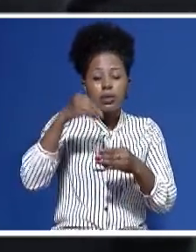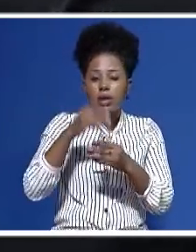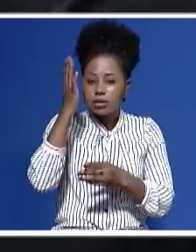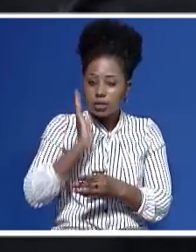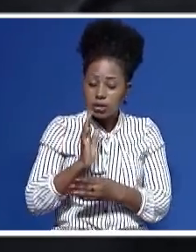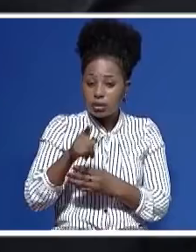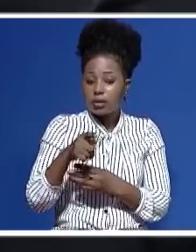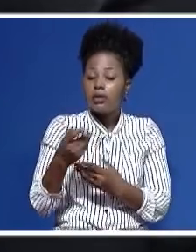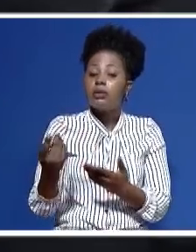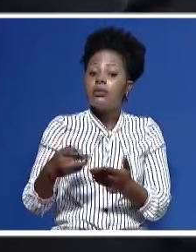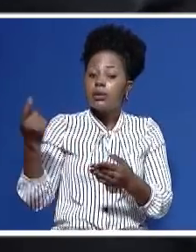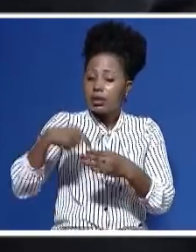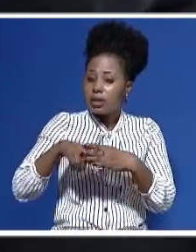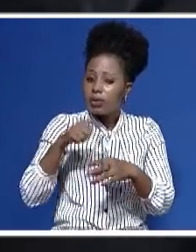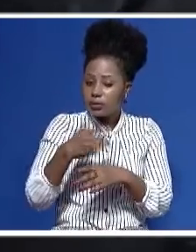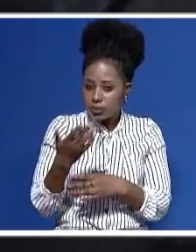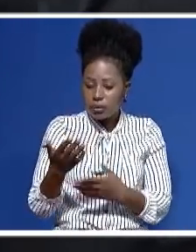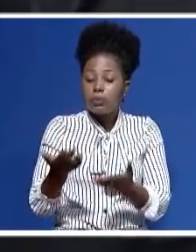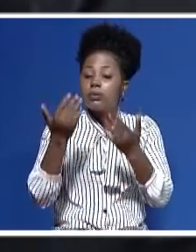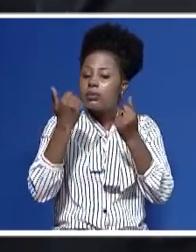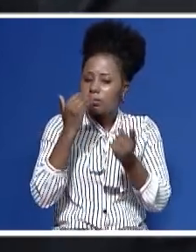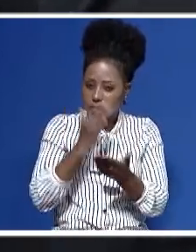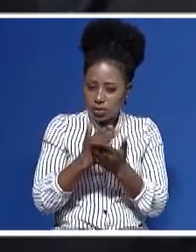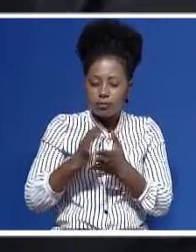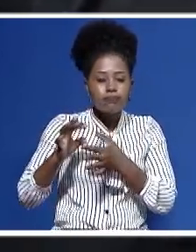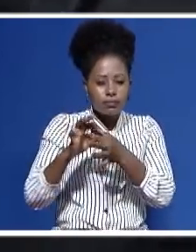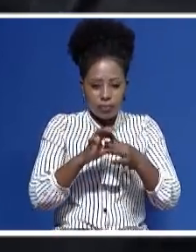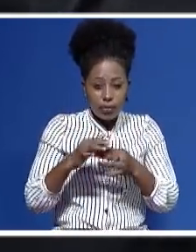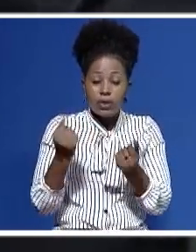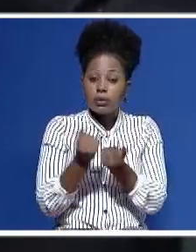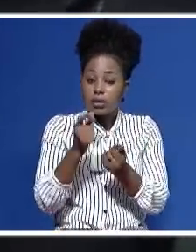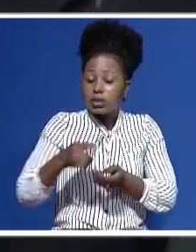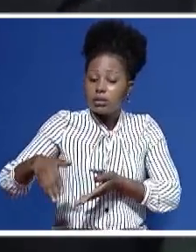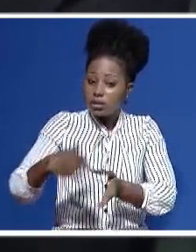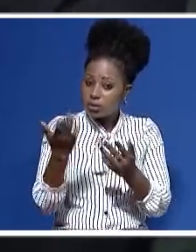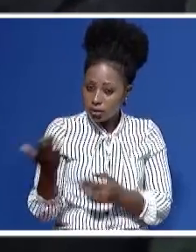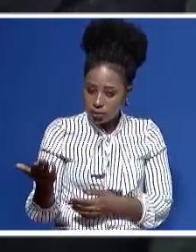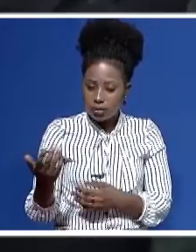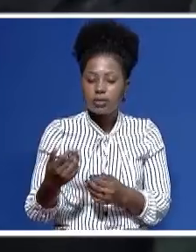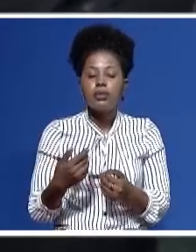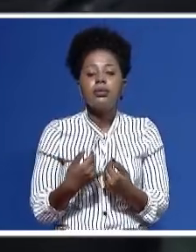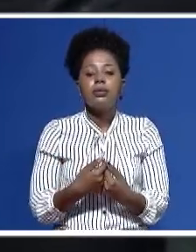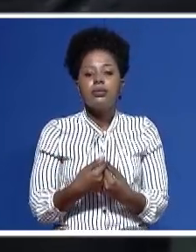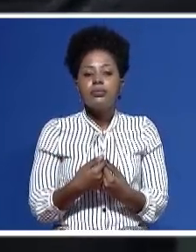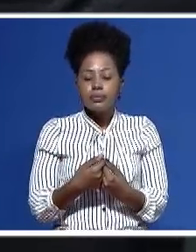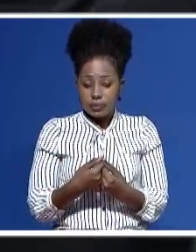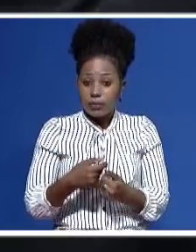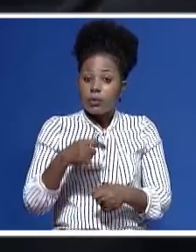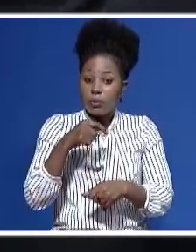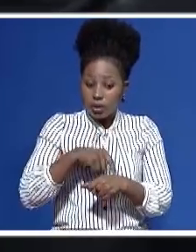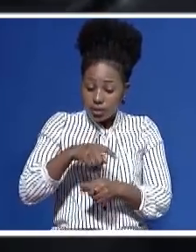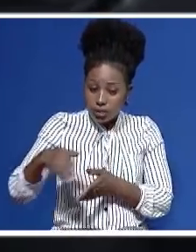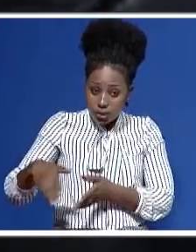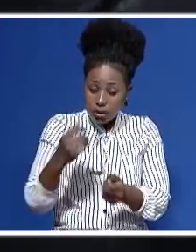wananchi, jioni hii wataingia wakati wote kuhakikisha kwamba wanashiriki kutengeneza njia nyingine. Kwa wakati njia